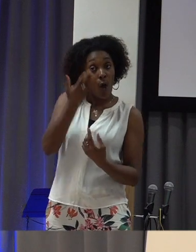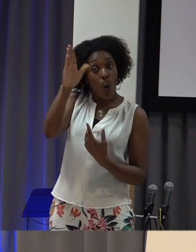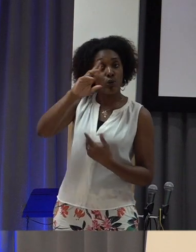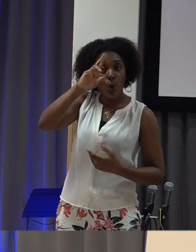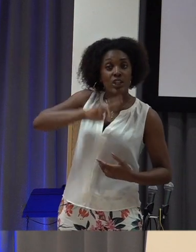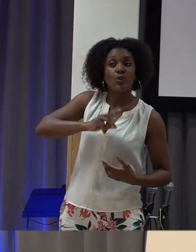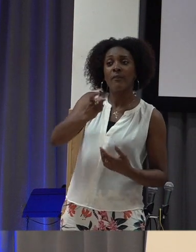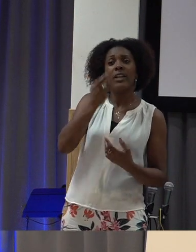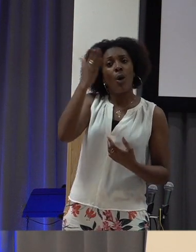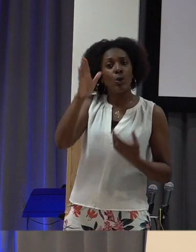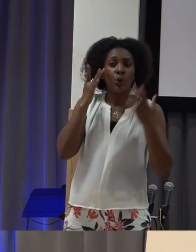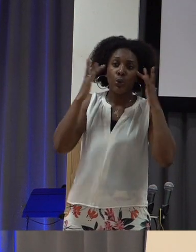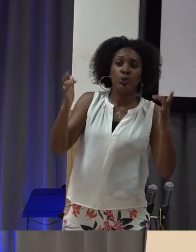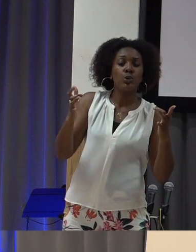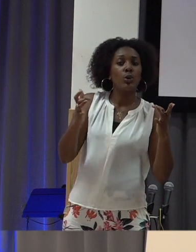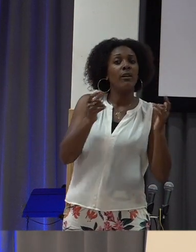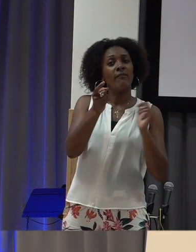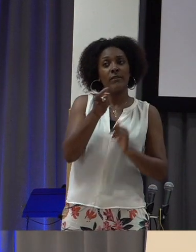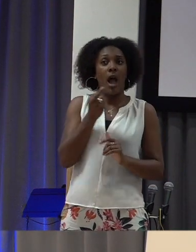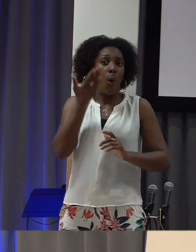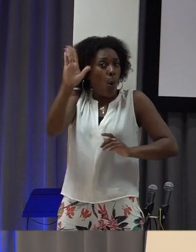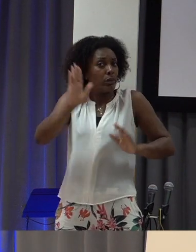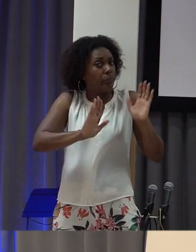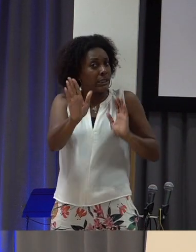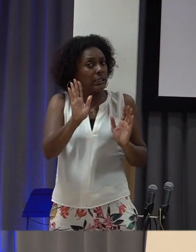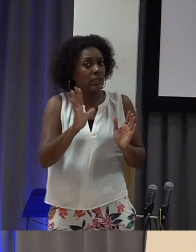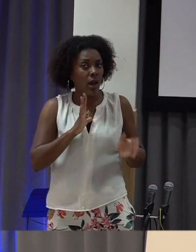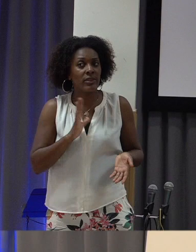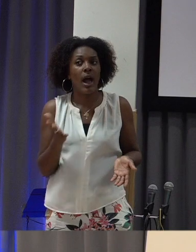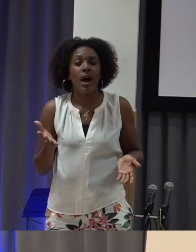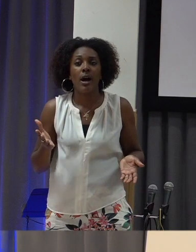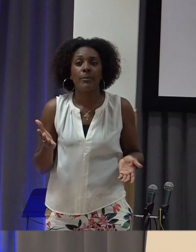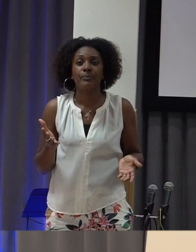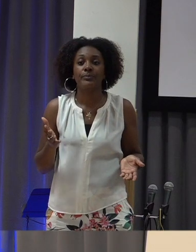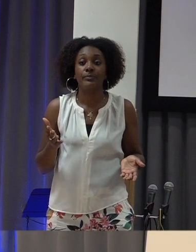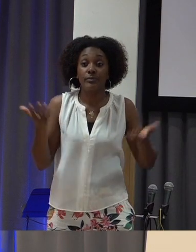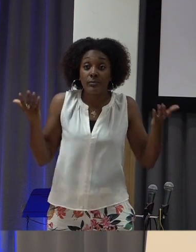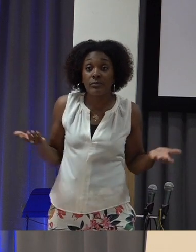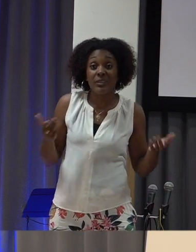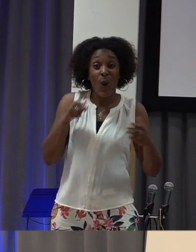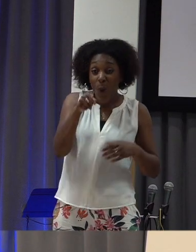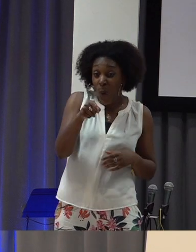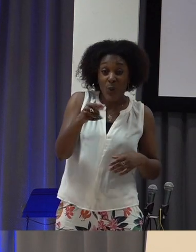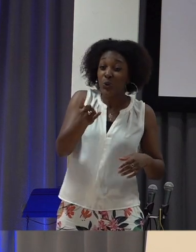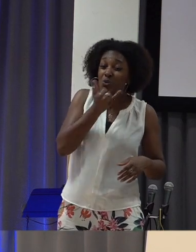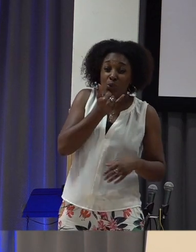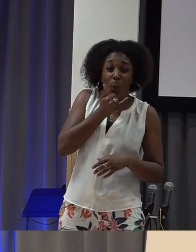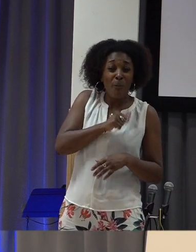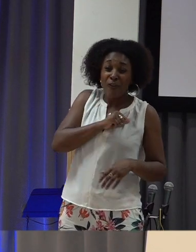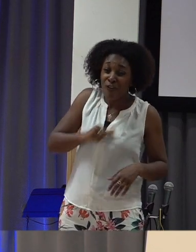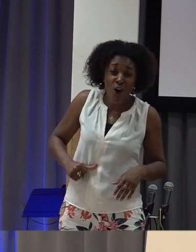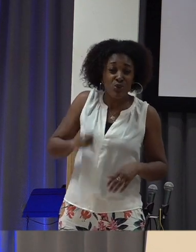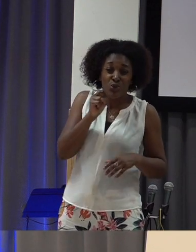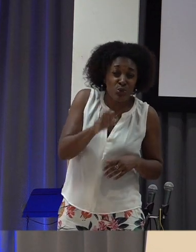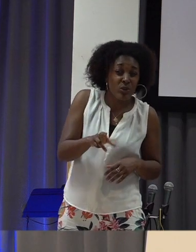cultures, qui sont adeptes d'autres religions. Alors, est-il possible qu'ils soient totalement dans l'erreur? Écoutez